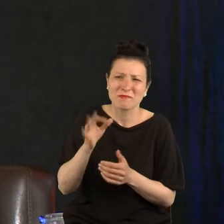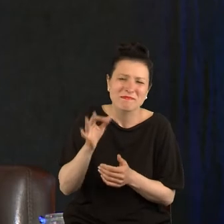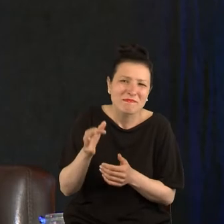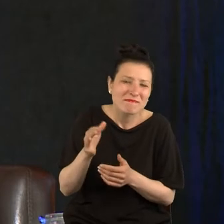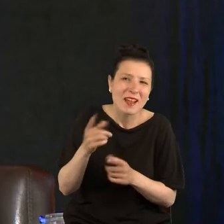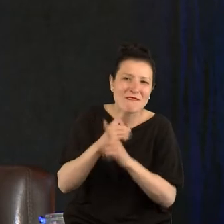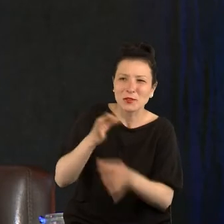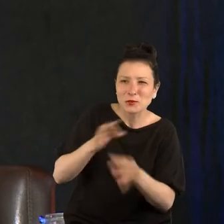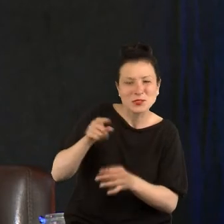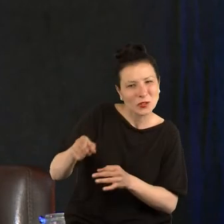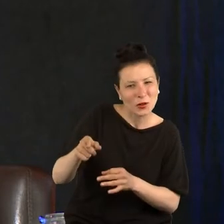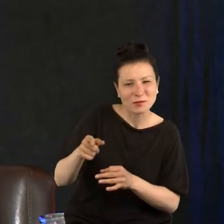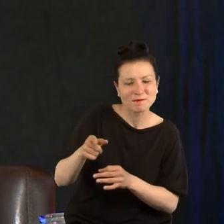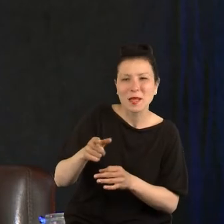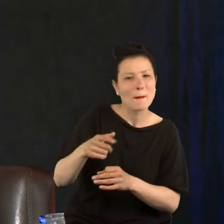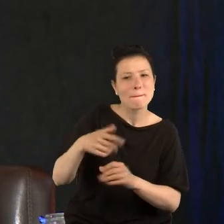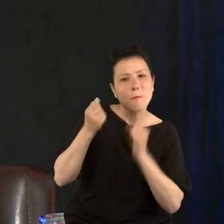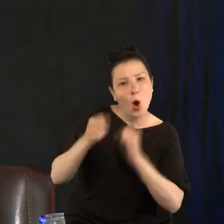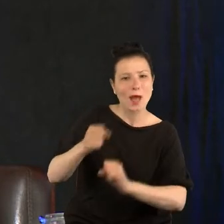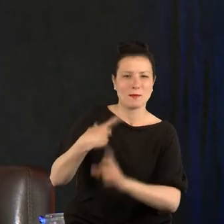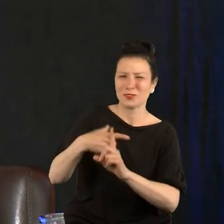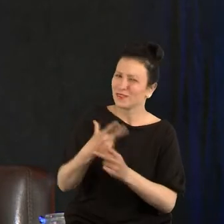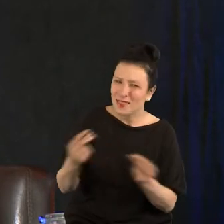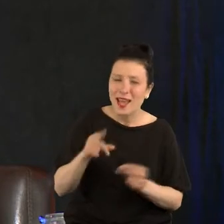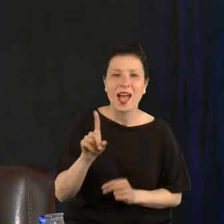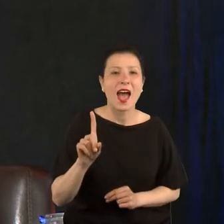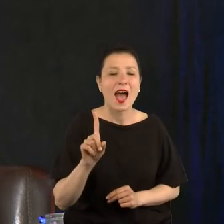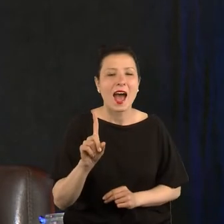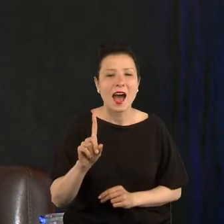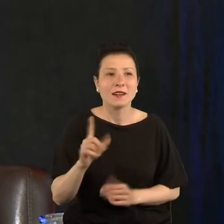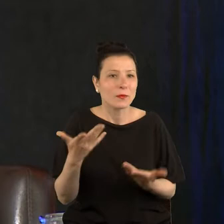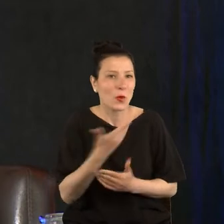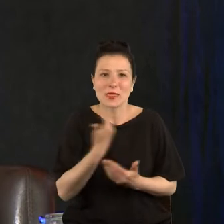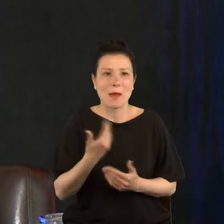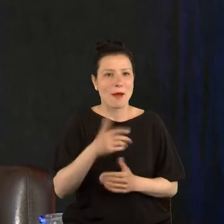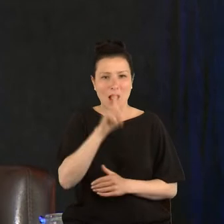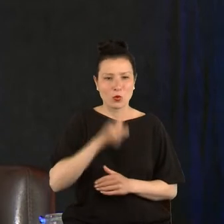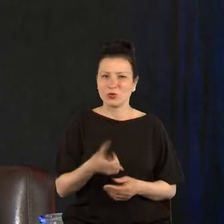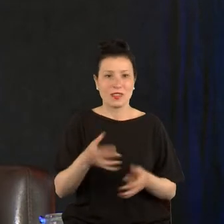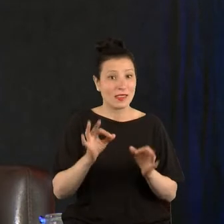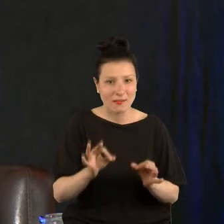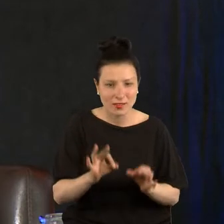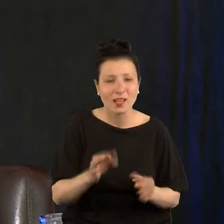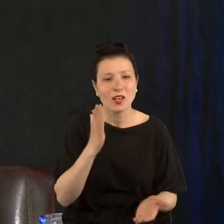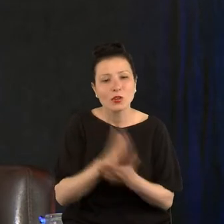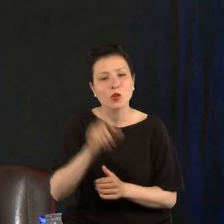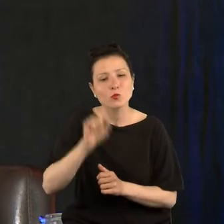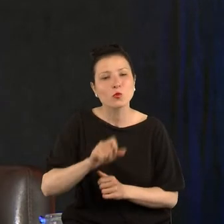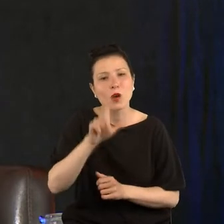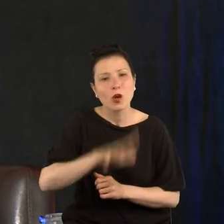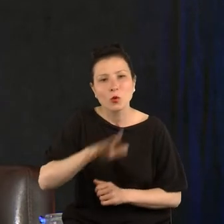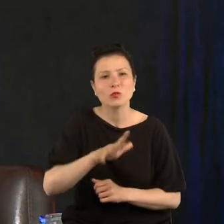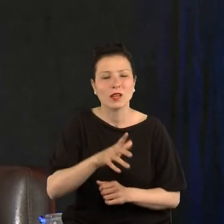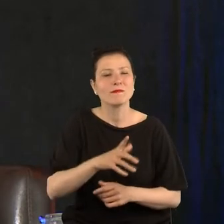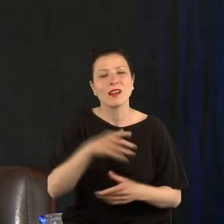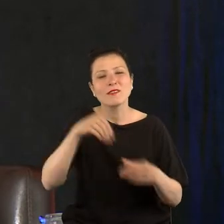takim stwierdzeniem, że nie ma ludzi niewinnych, tylko są ci źle przesłuchiwani. I